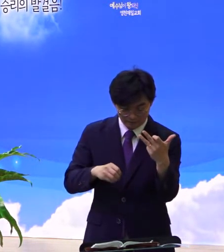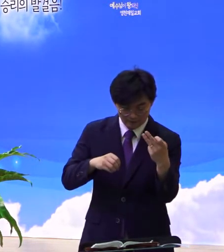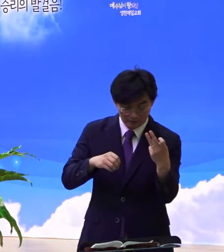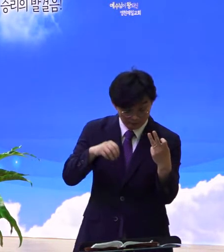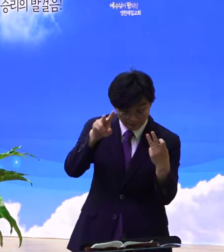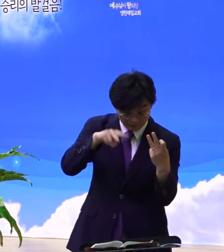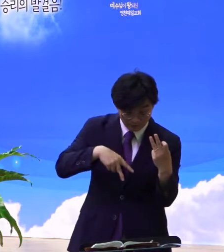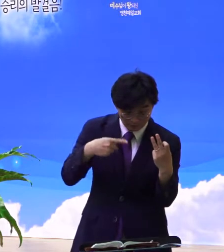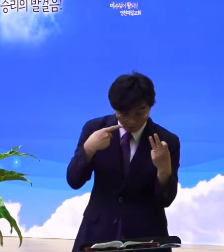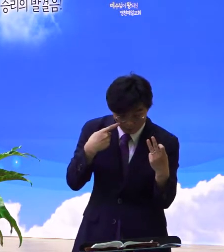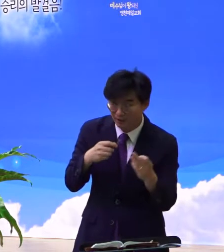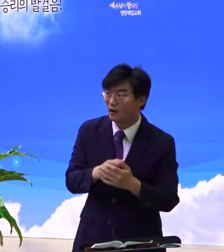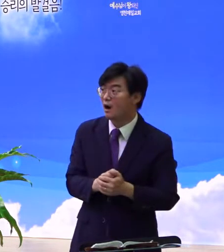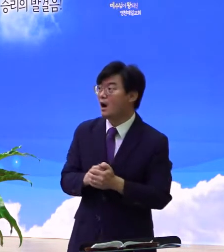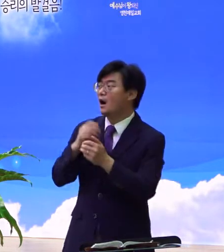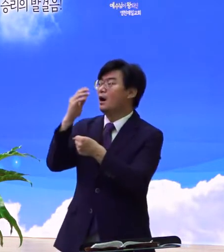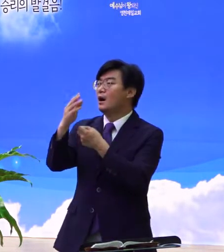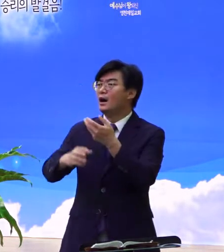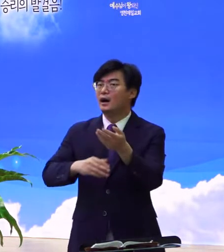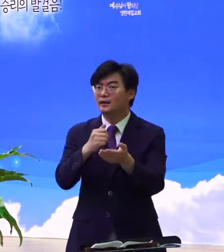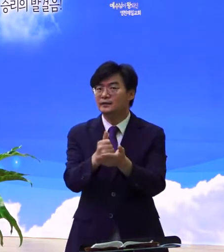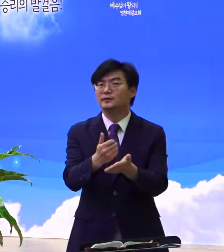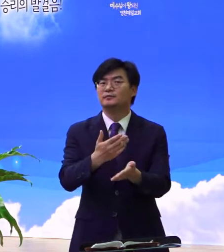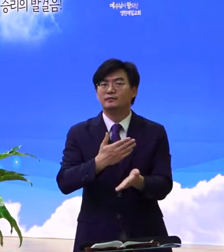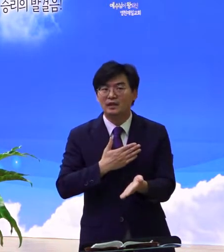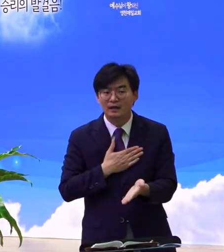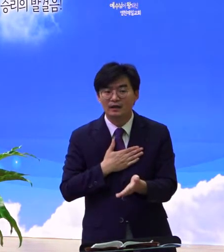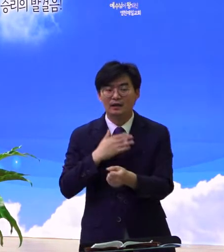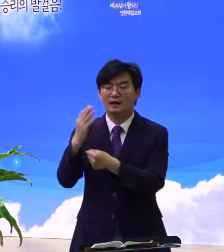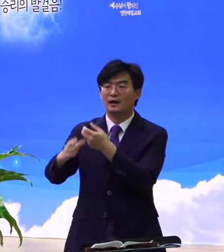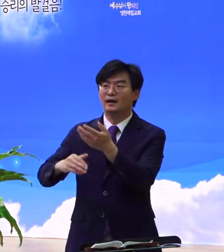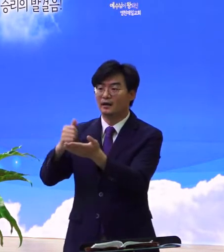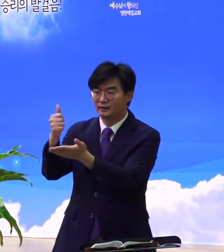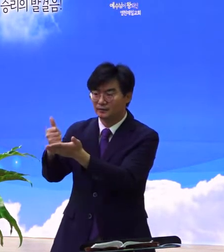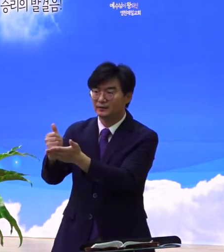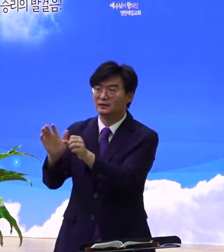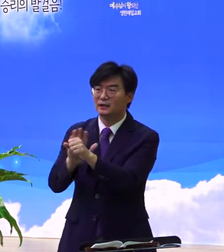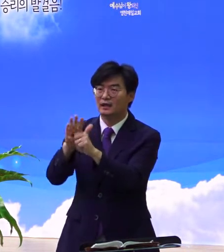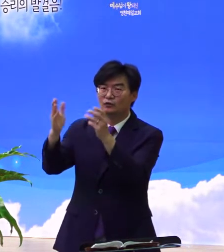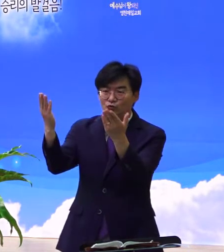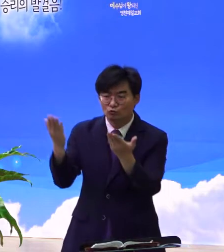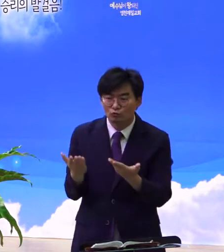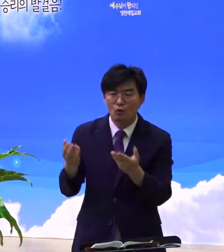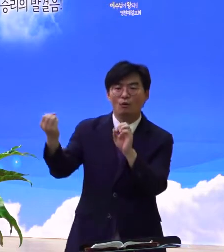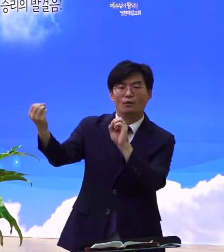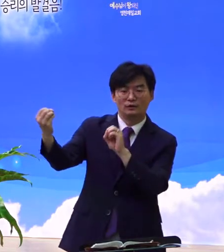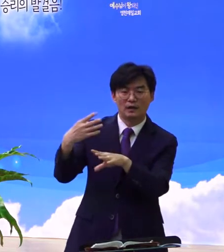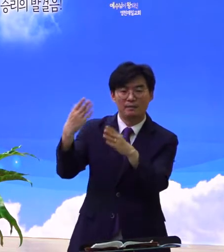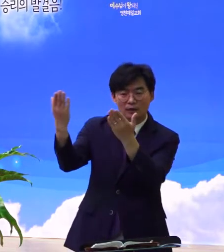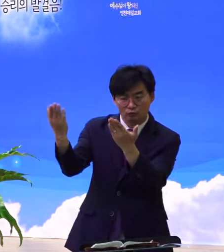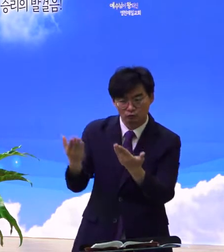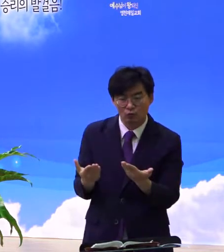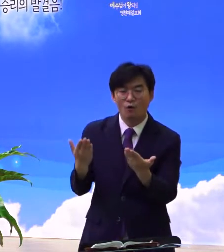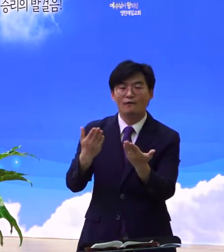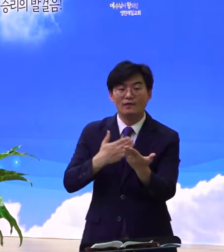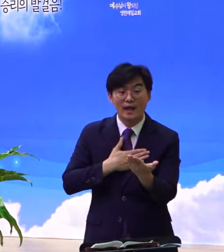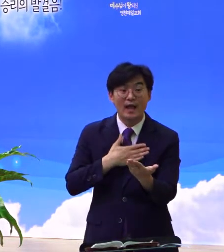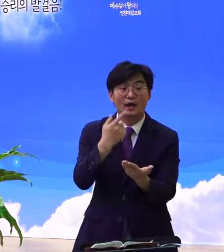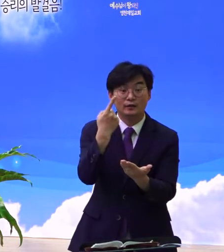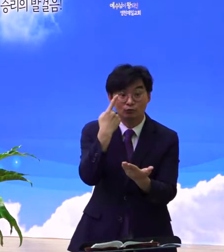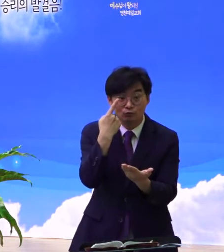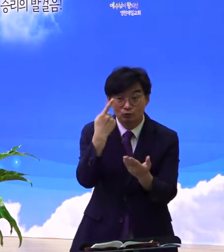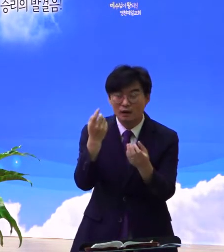여호와 내 하나님이여, 나를 생각하사 응답하시고 나의 눈을